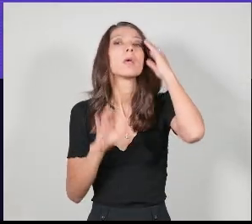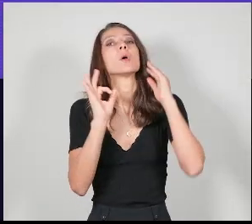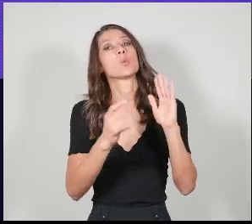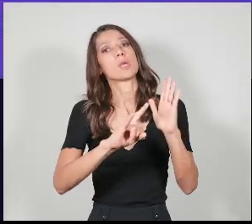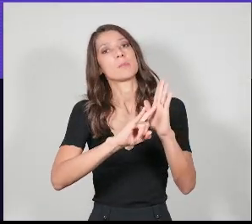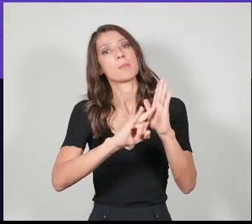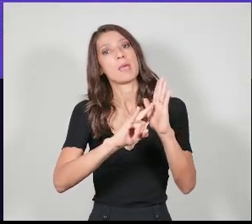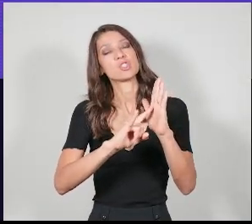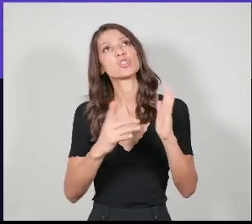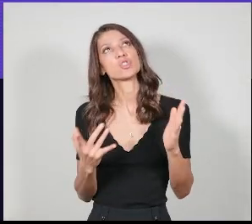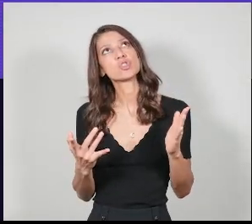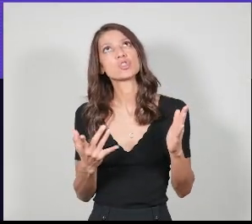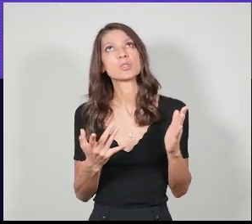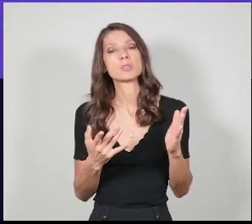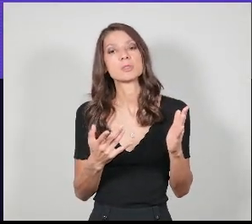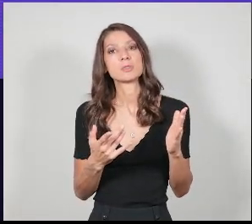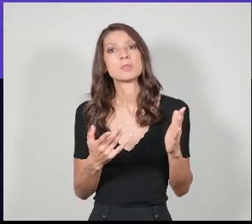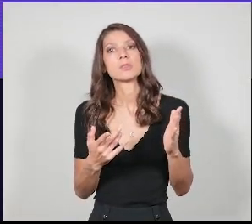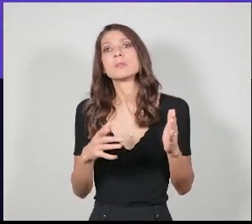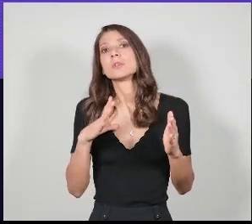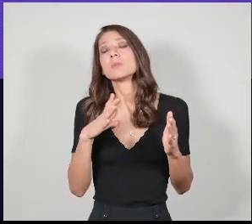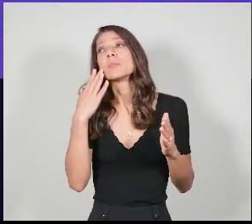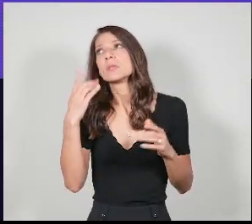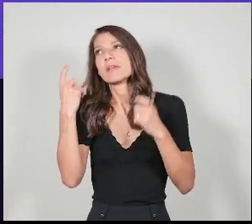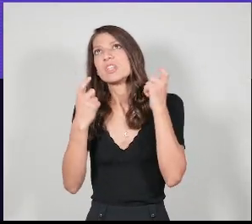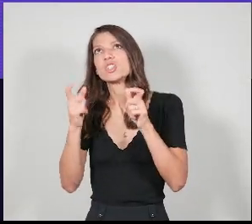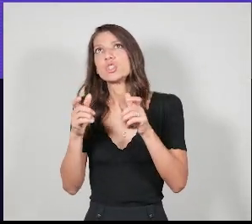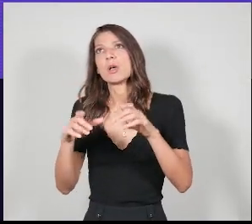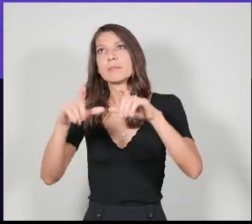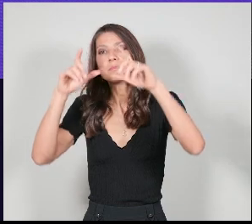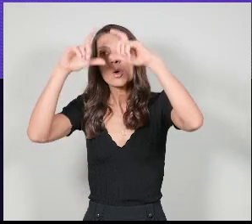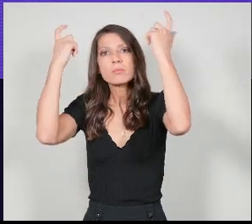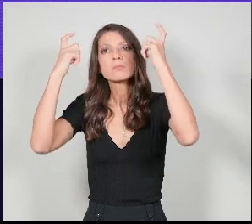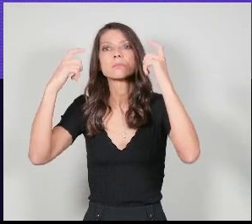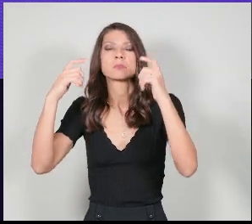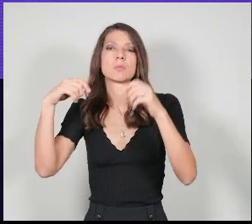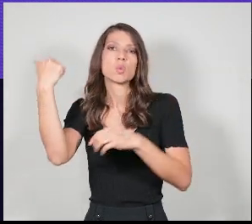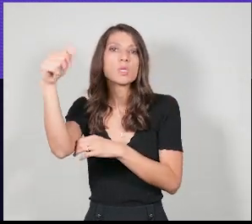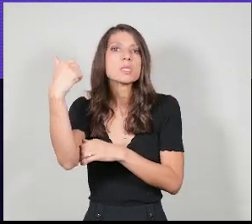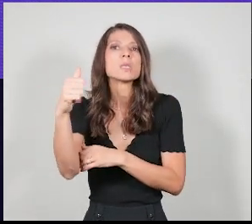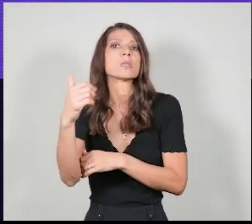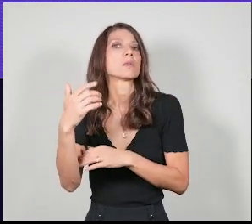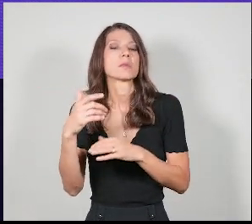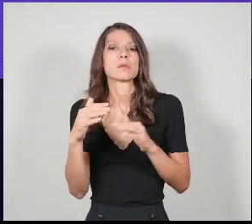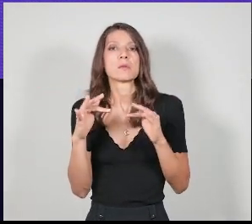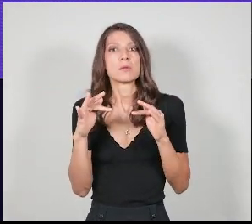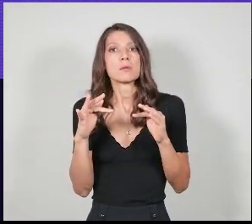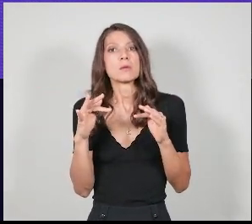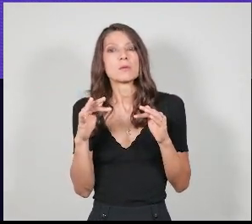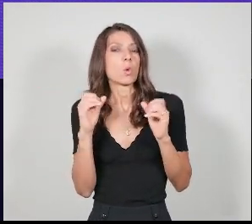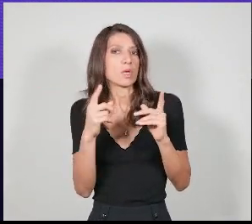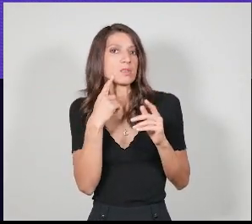MDPH, si on va jusqu'au bout de la catégorie unique, de la modularité sans étapes administratives nécessaires, il y a un changement